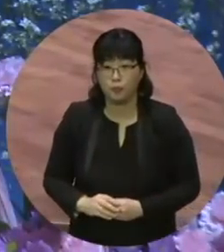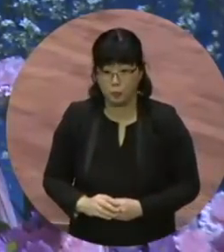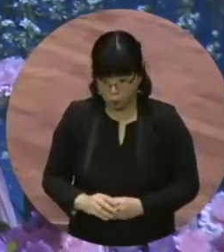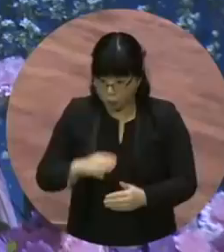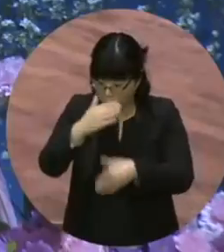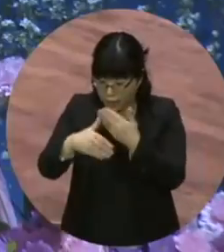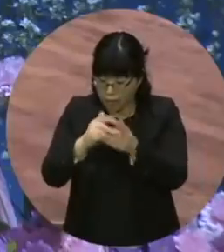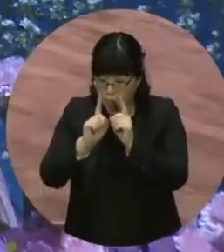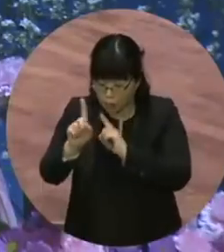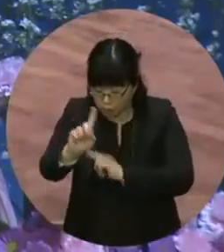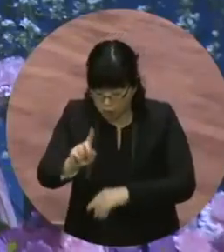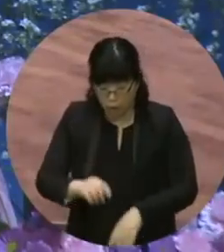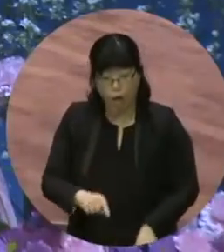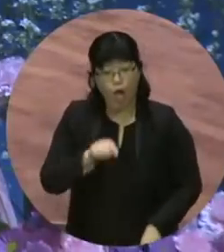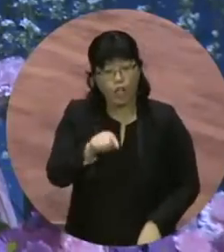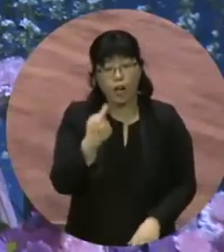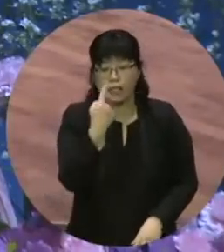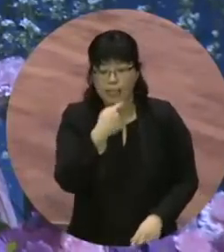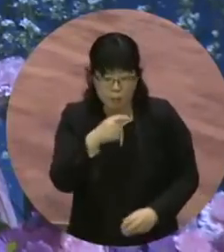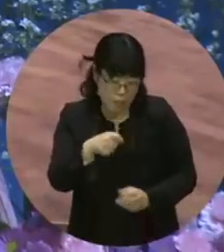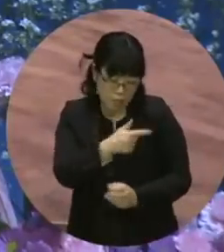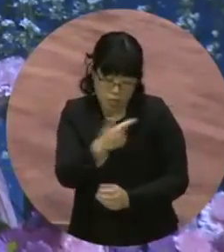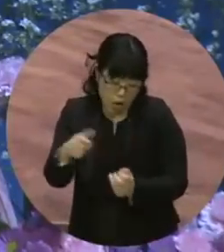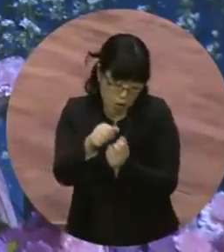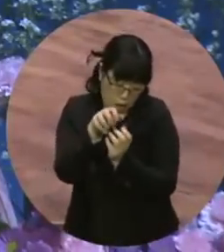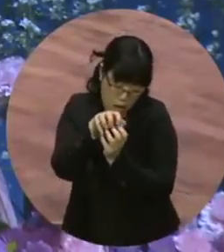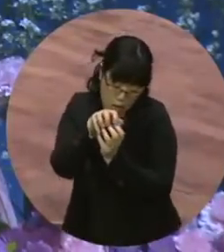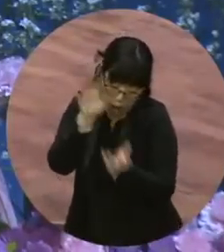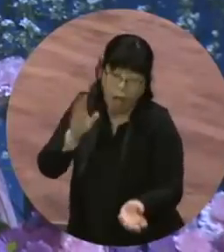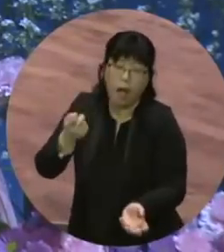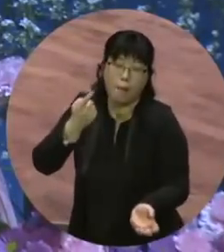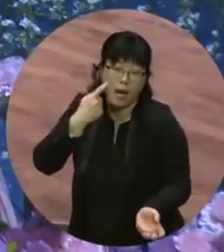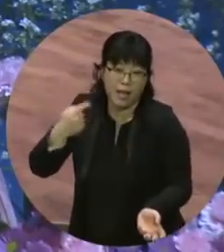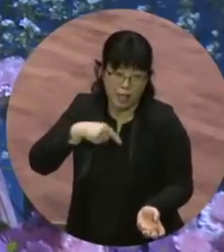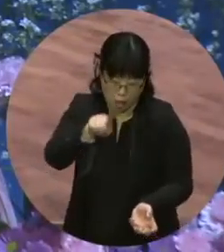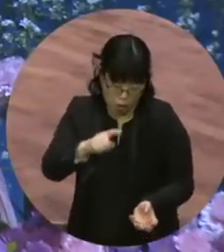채우리라. 아멘. 입을 넓게 여세요.